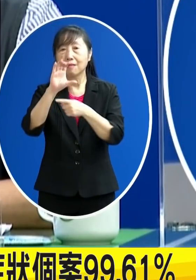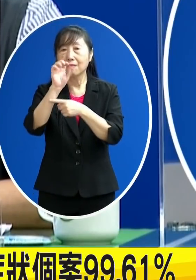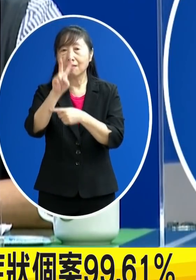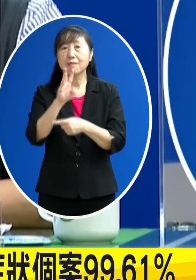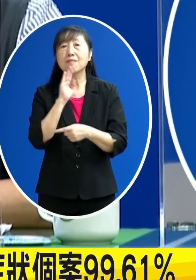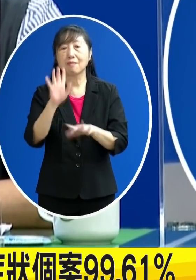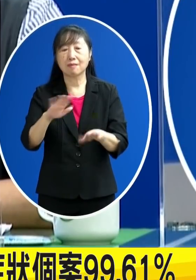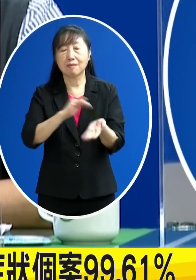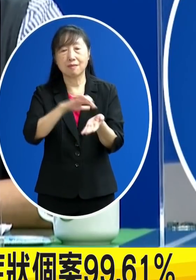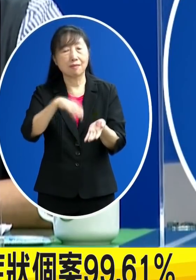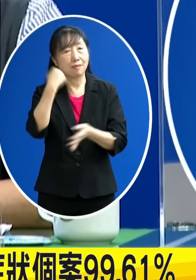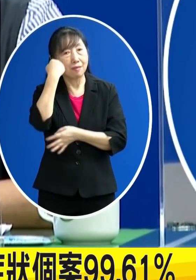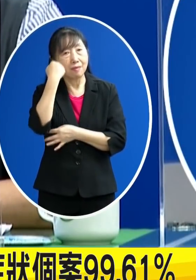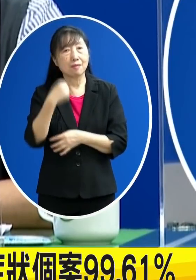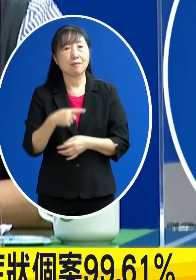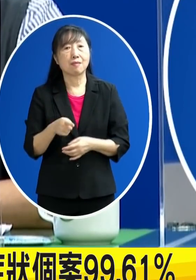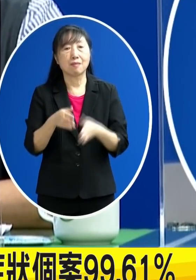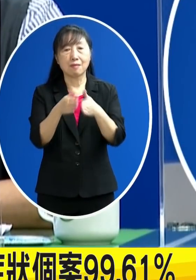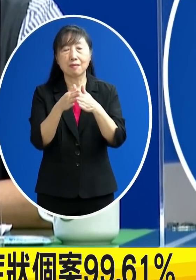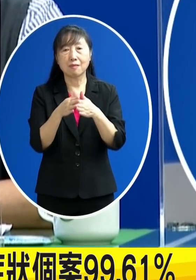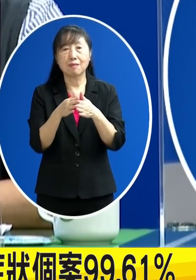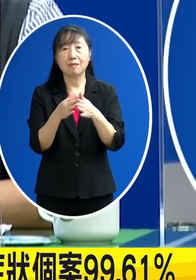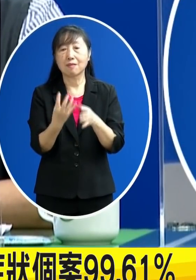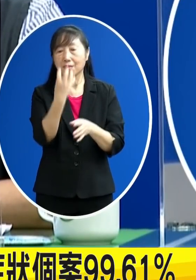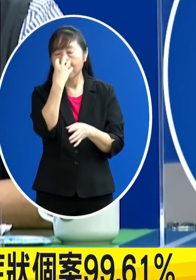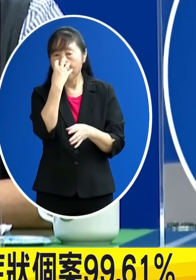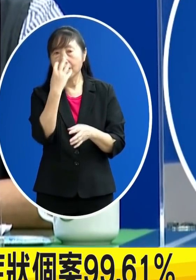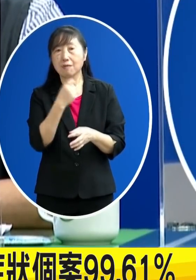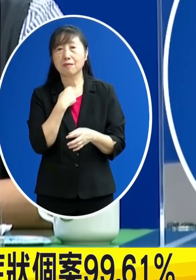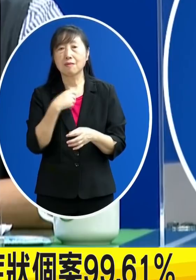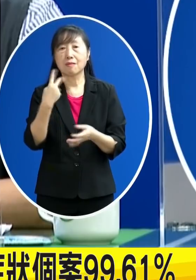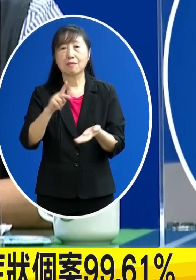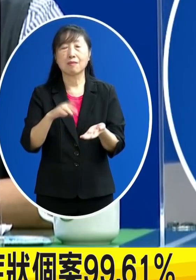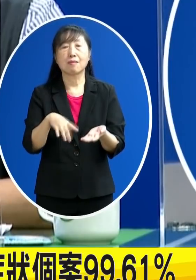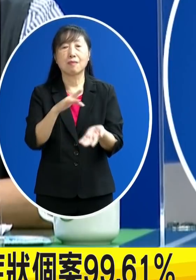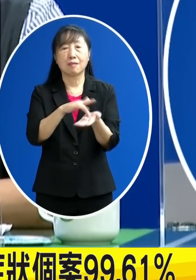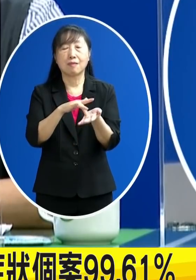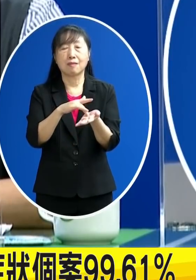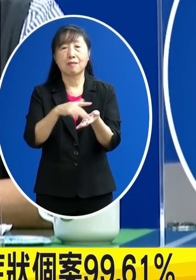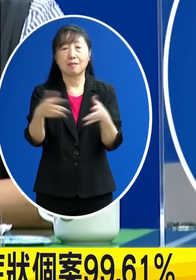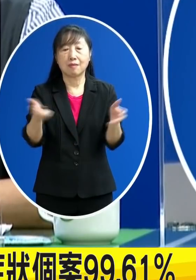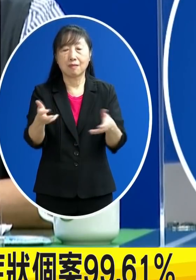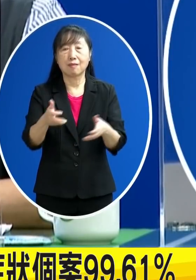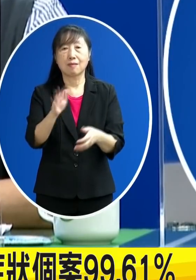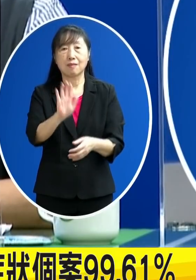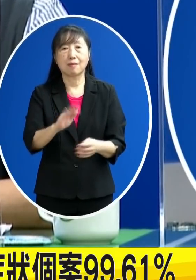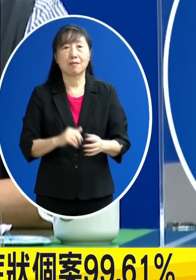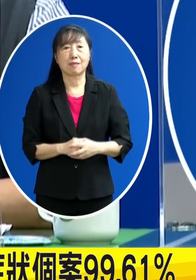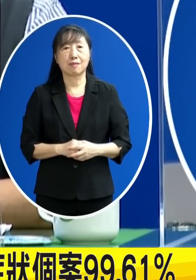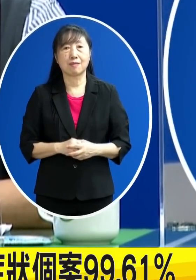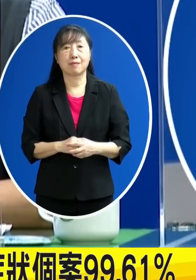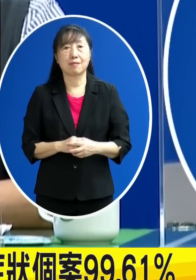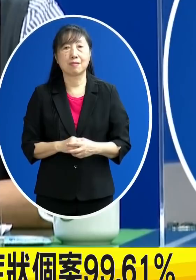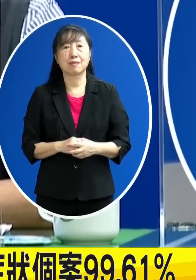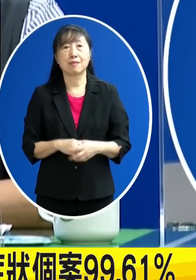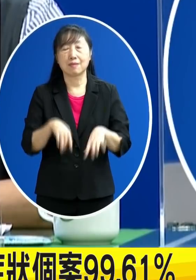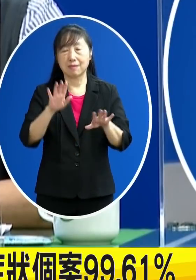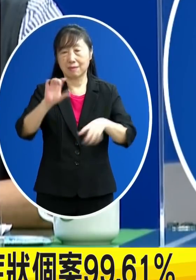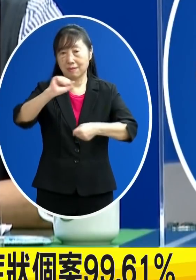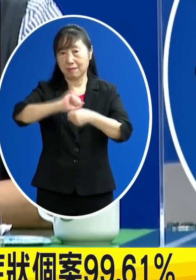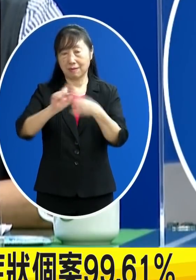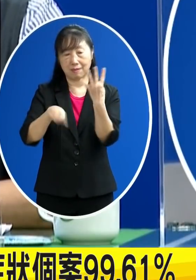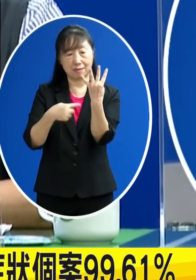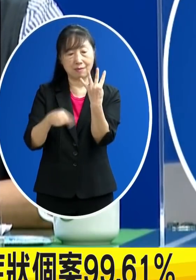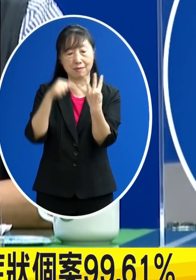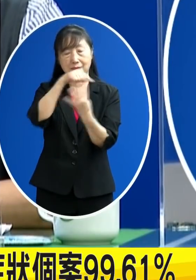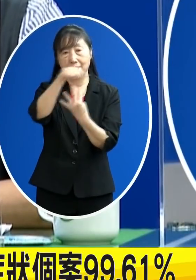目前住院是有需要使用氧气，也有接受瑞德西韦的一个治疗。那这个部分就是今天增加的四